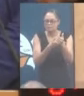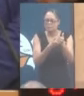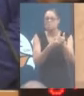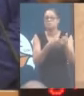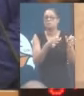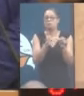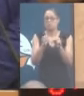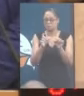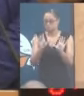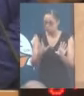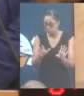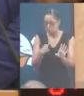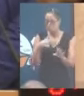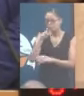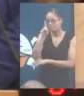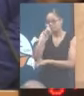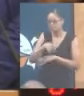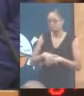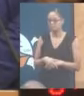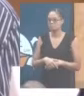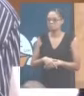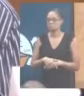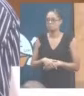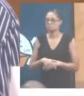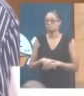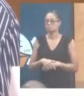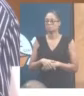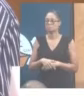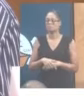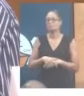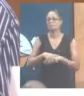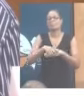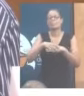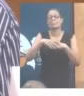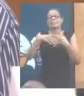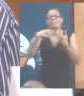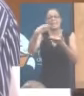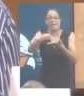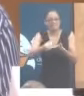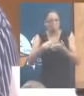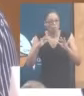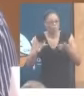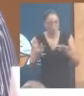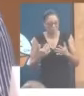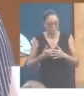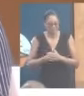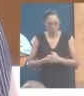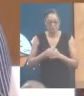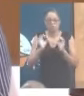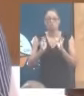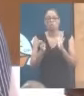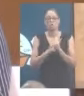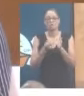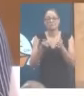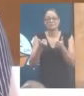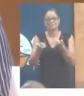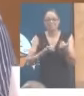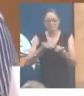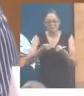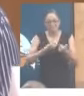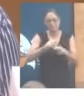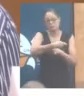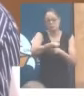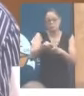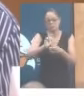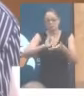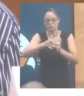Donc, ma question, pourquoi cette information nous est parvenue, c'est qu'il y a une note de service transmise à tout le personnel qui donne la